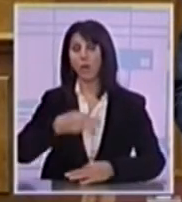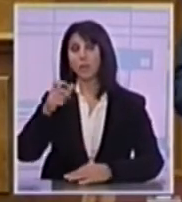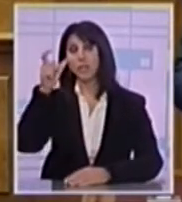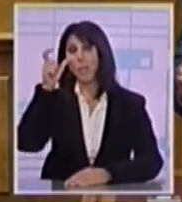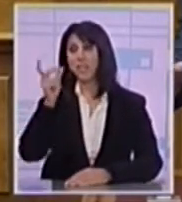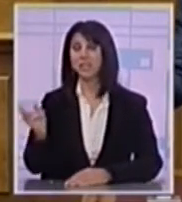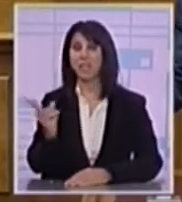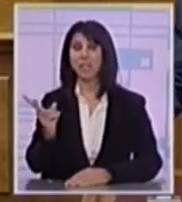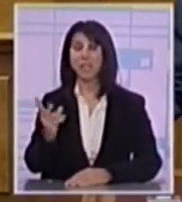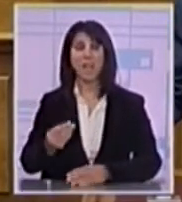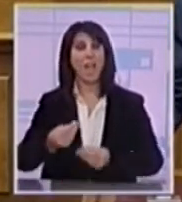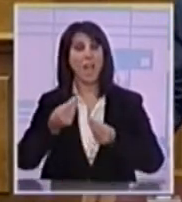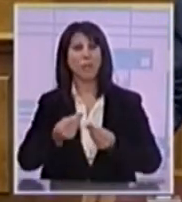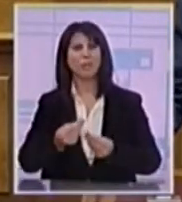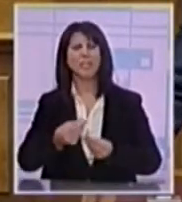την απόλυτη βεβαιότητα